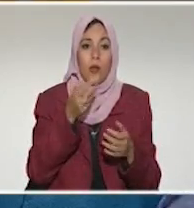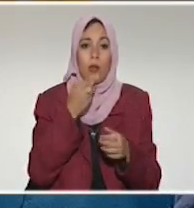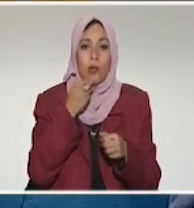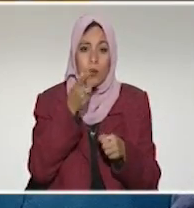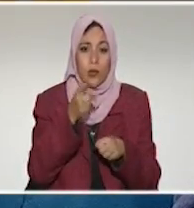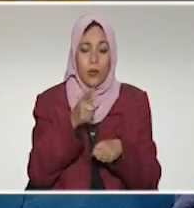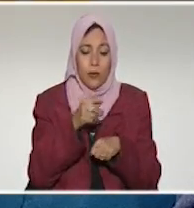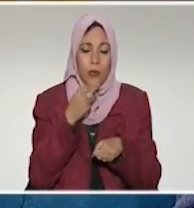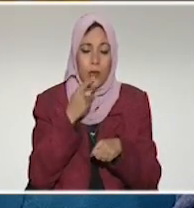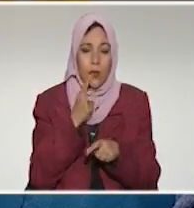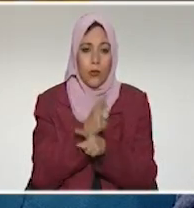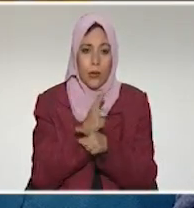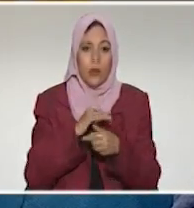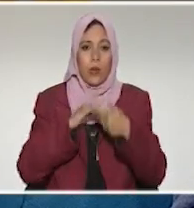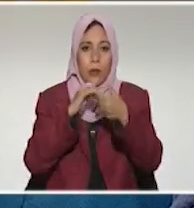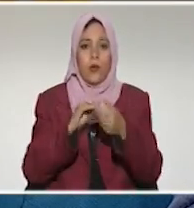عادل.